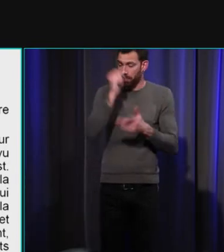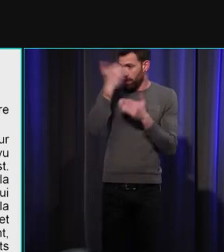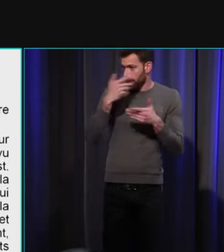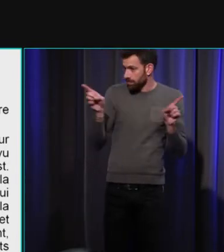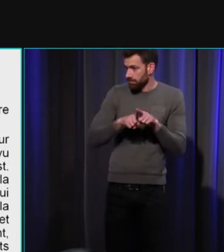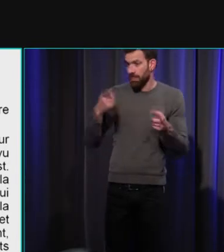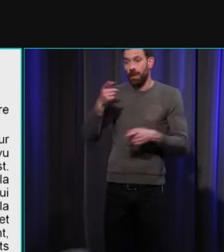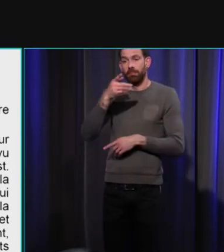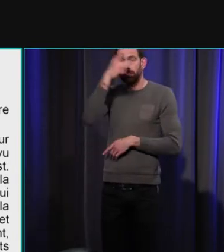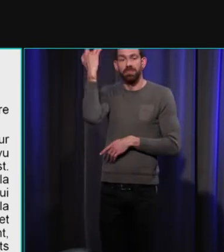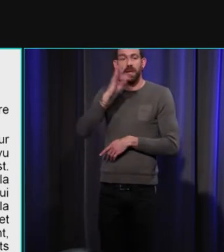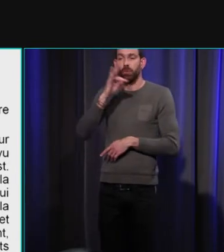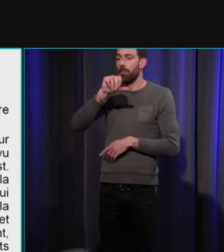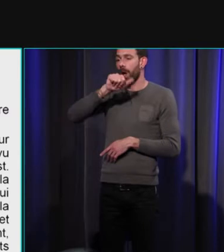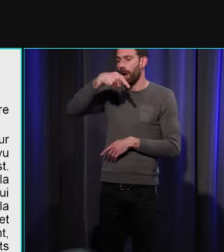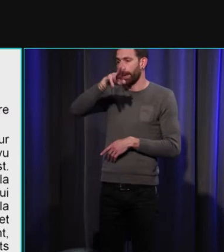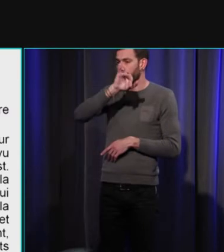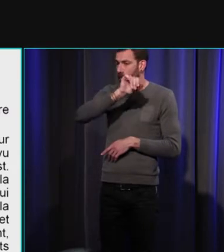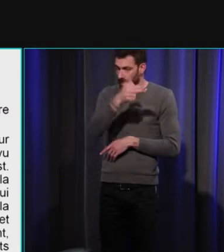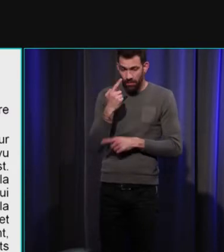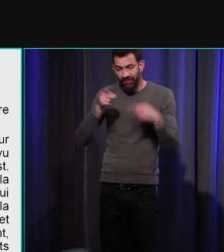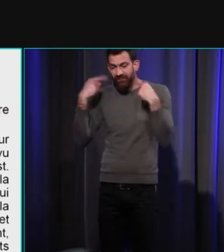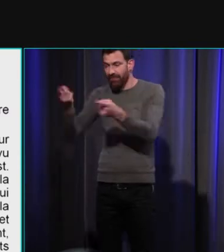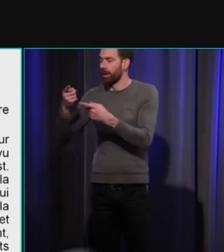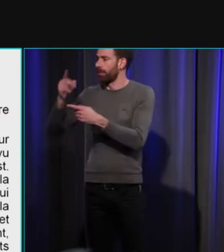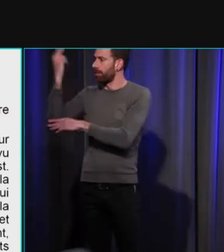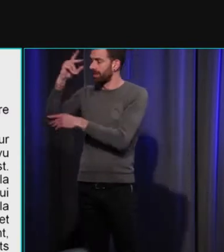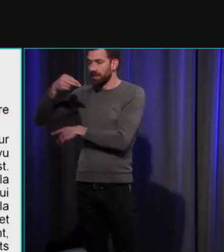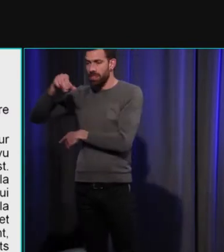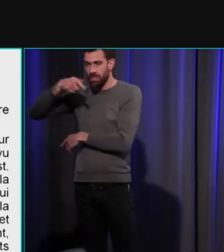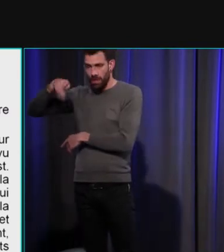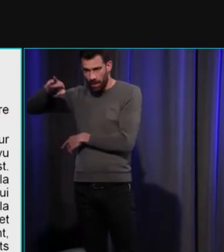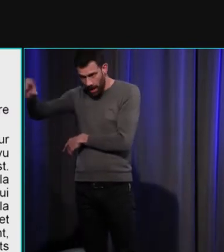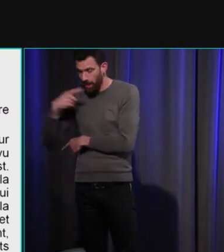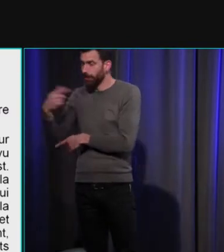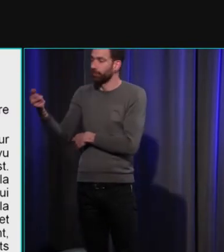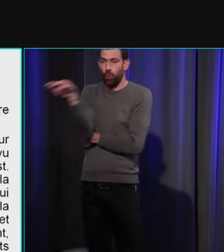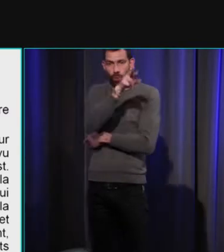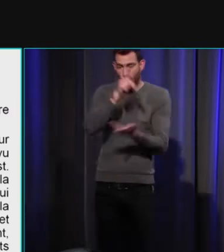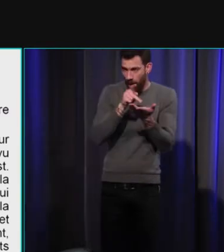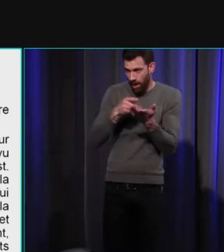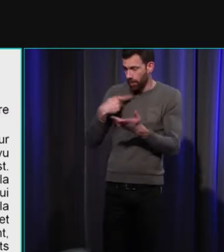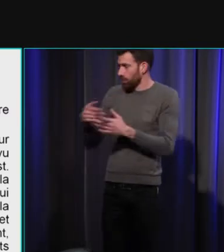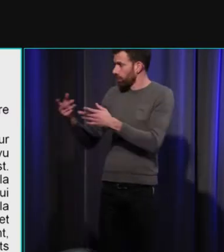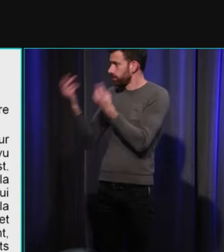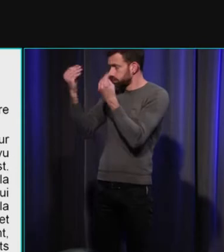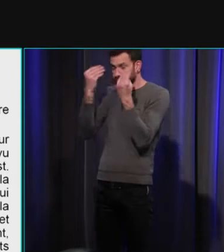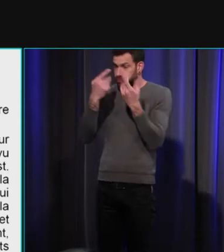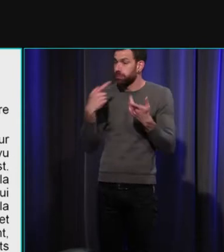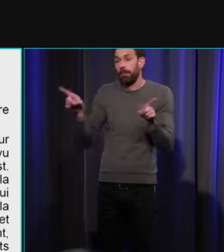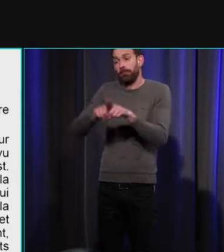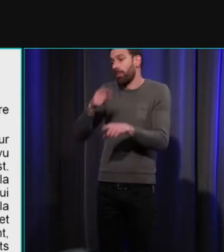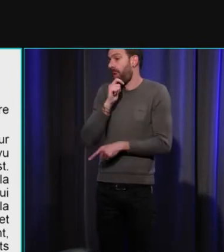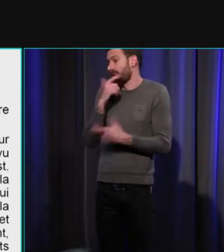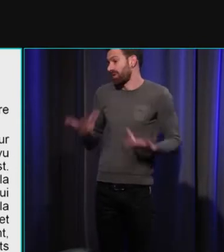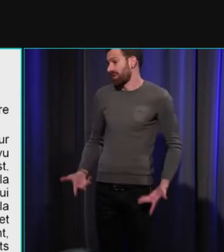étudia naples ensuite il partait à paris à cologne pour écouter albert pas de problème de de compréhension c'est un peu comme l'anglais de